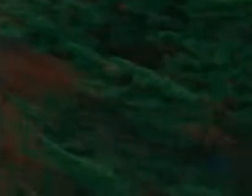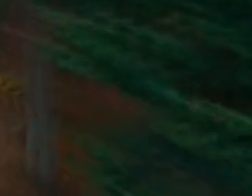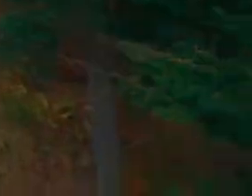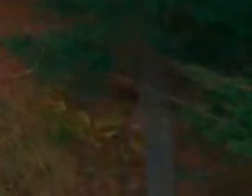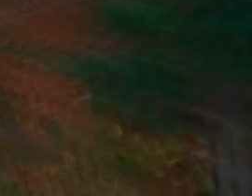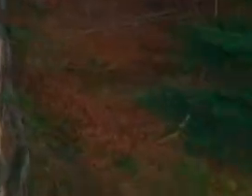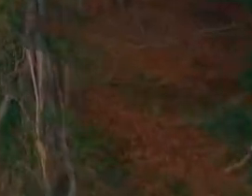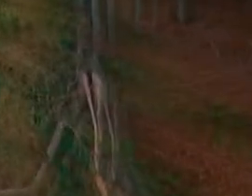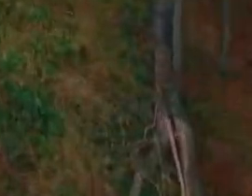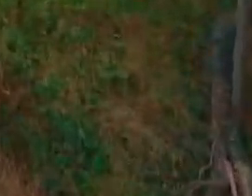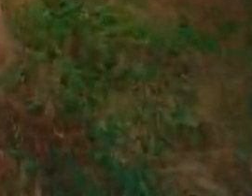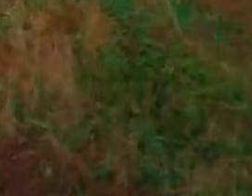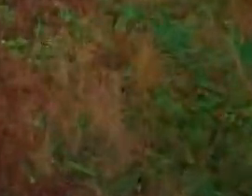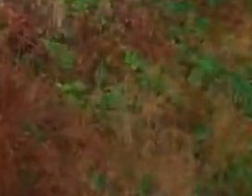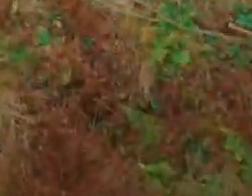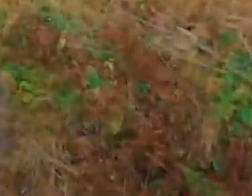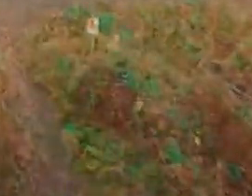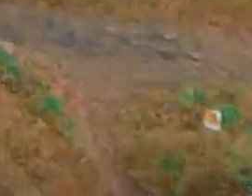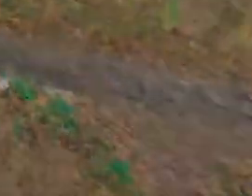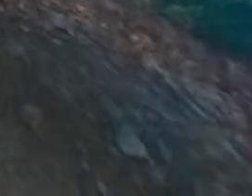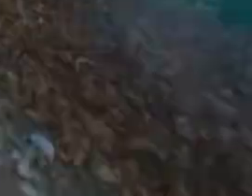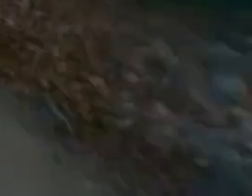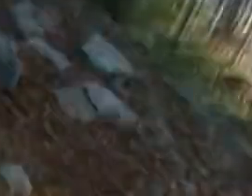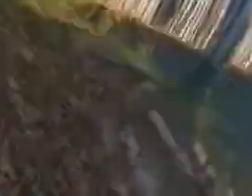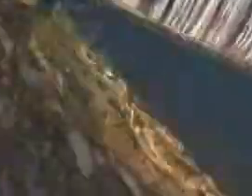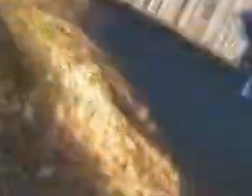tylko rumaki się zmieniły.